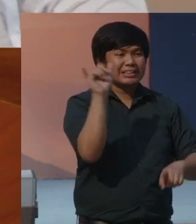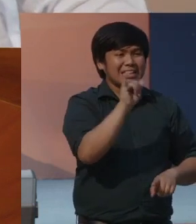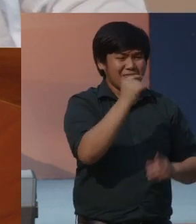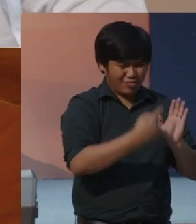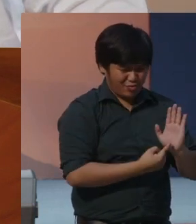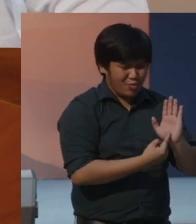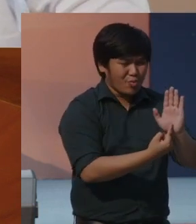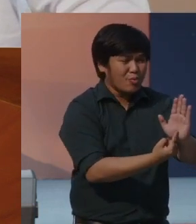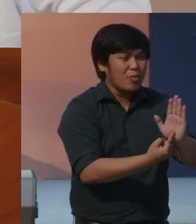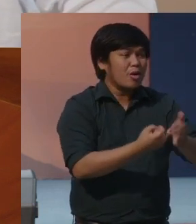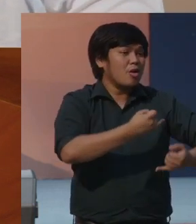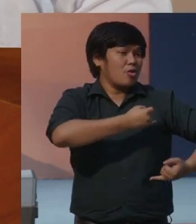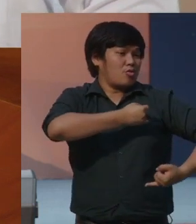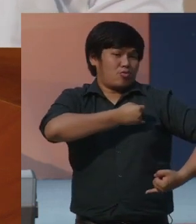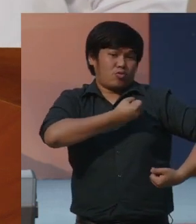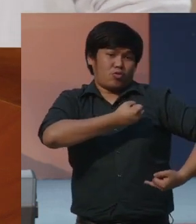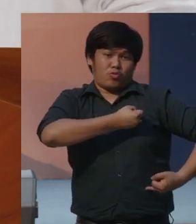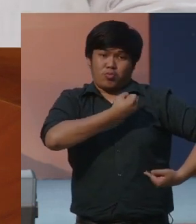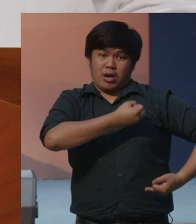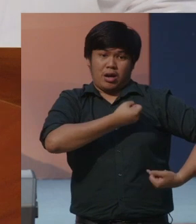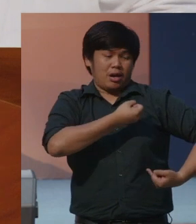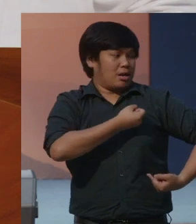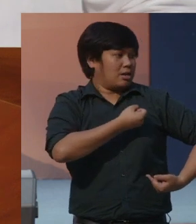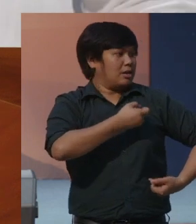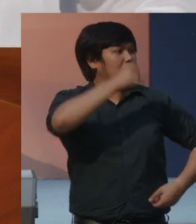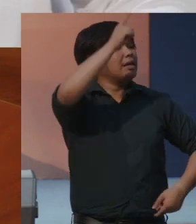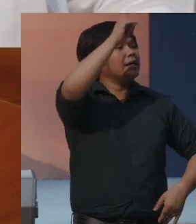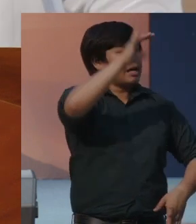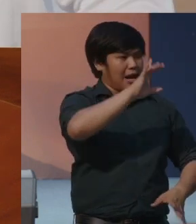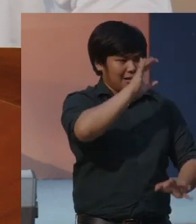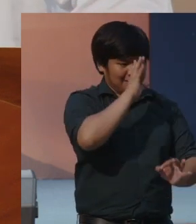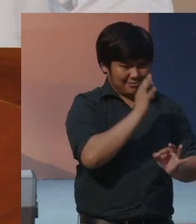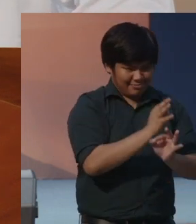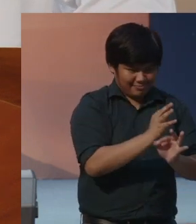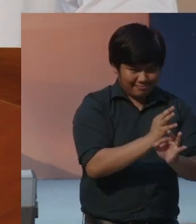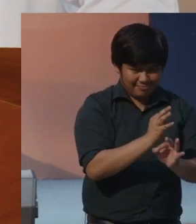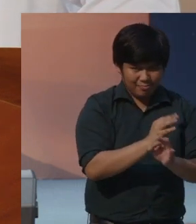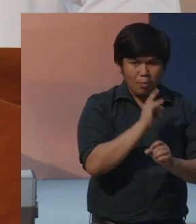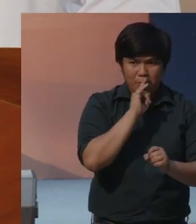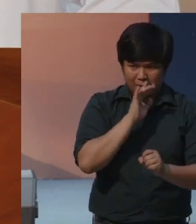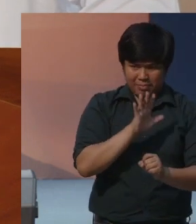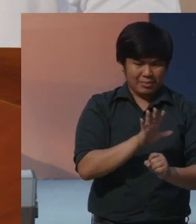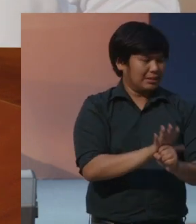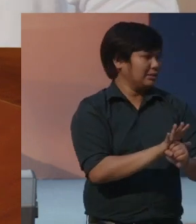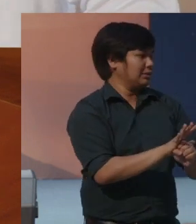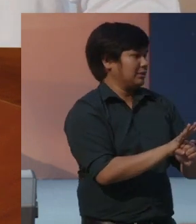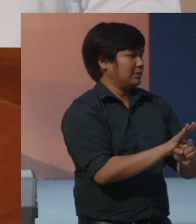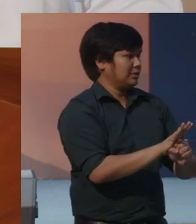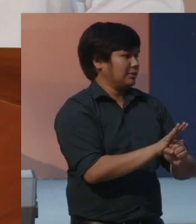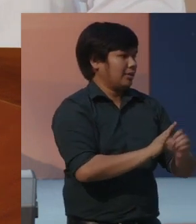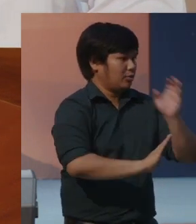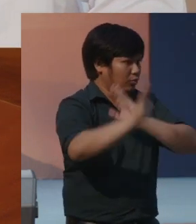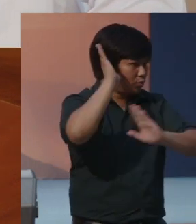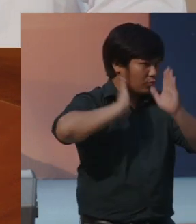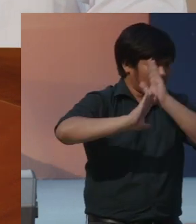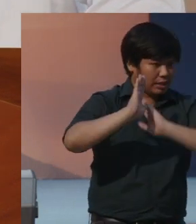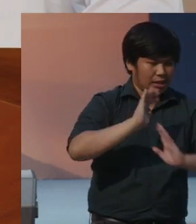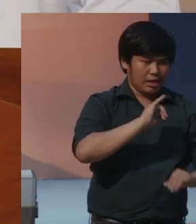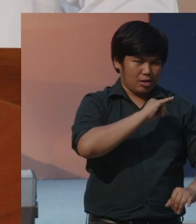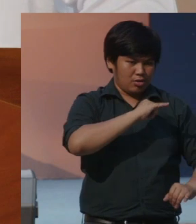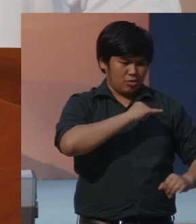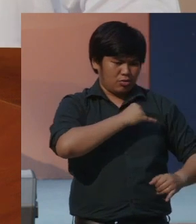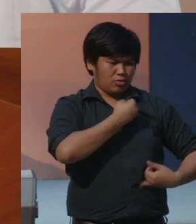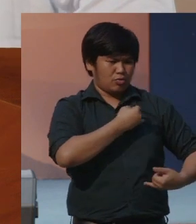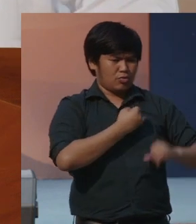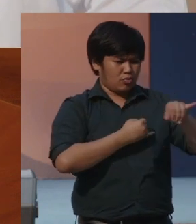7. Ang Diyos ay laging tapat sa kanyang pangako. Later on sa Joshua